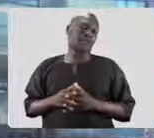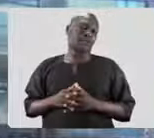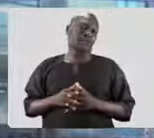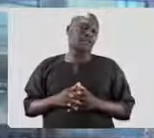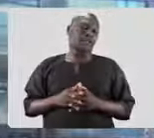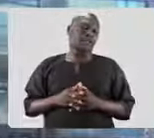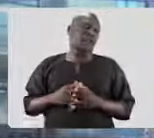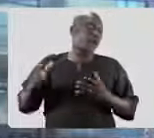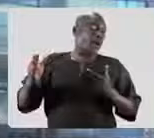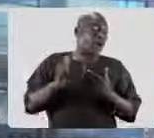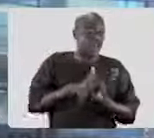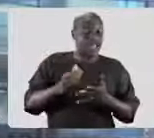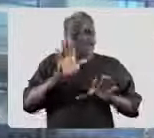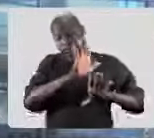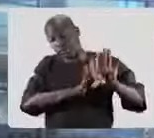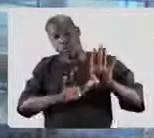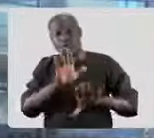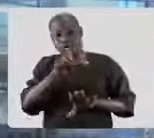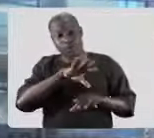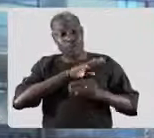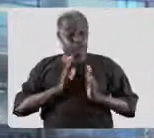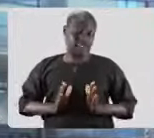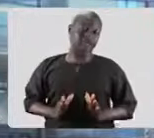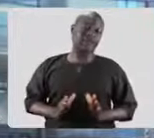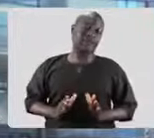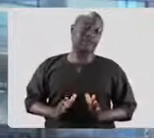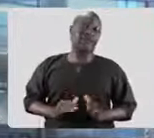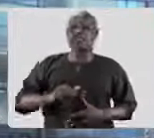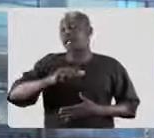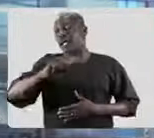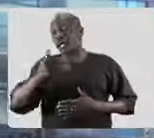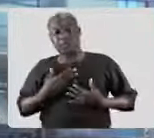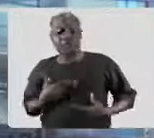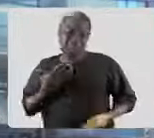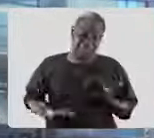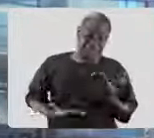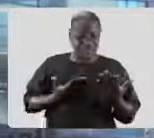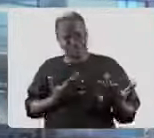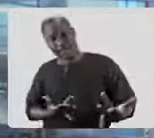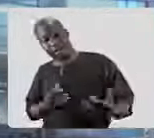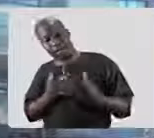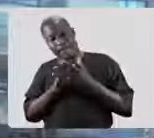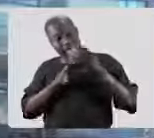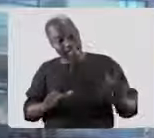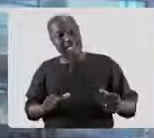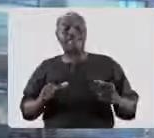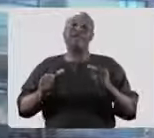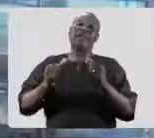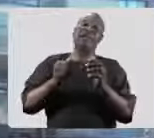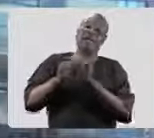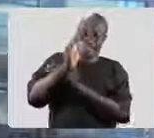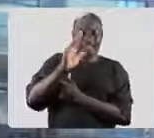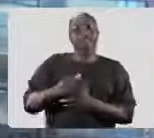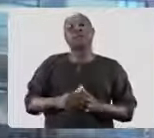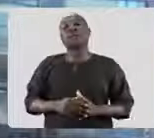Oni pa wabaji awurade Yesu Kristo adie. Ana obi afre na onam kwansa wabaji awurade Yesu adi.